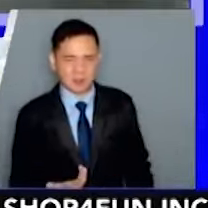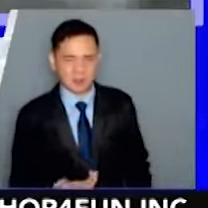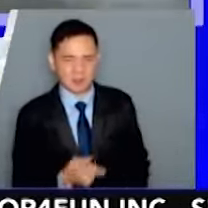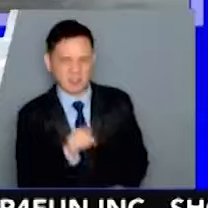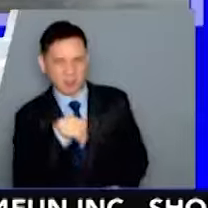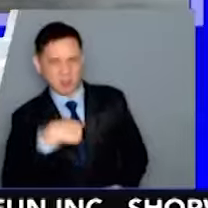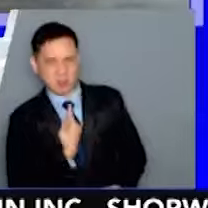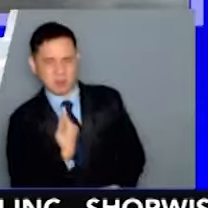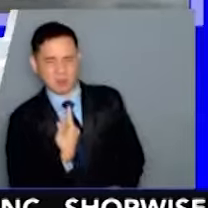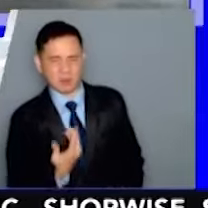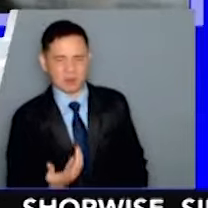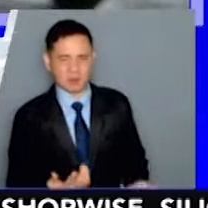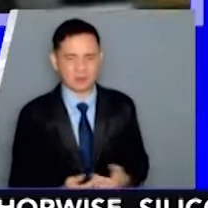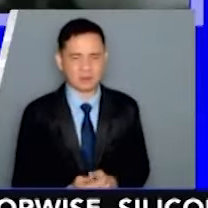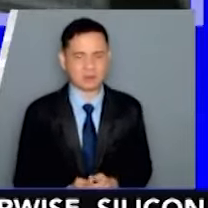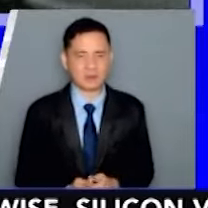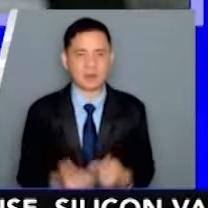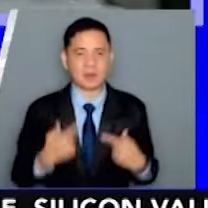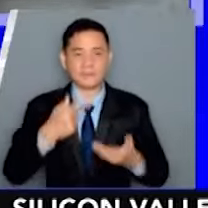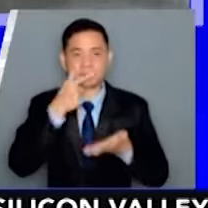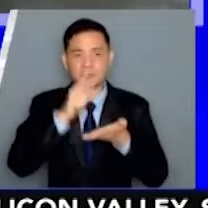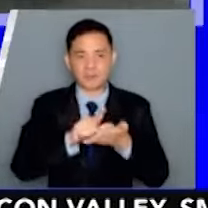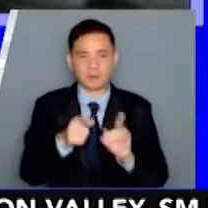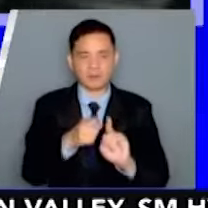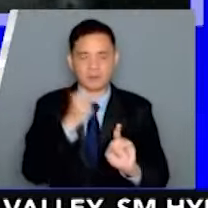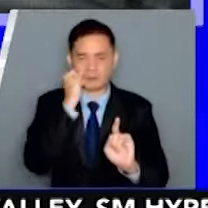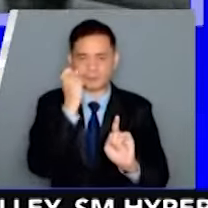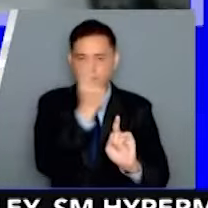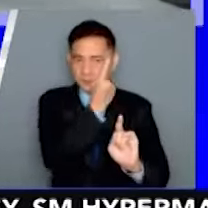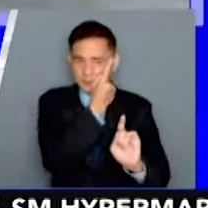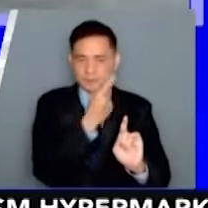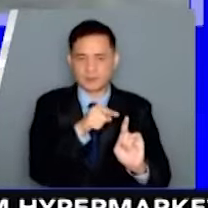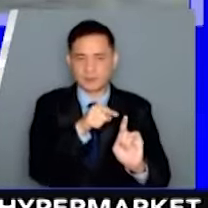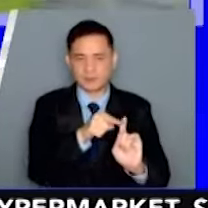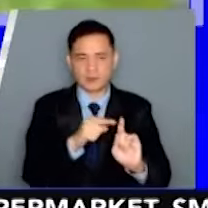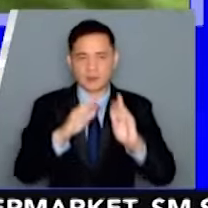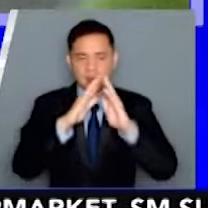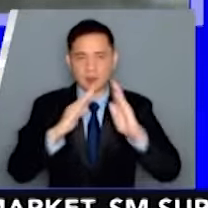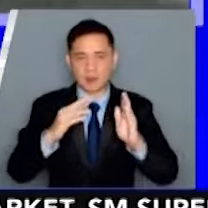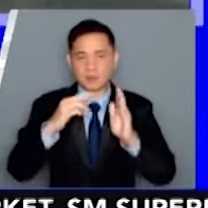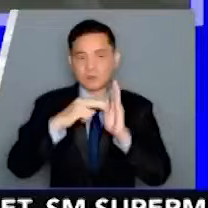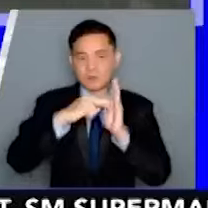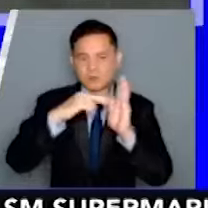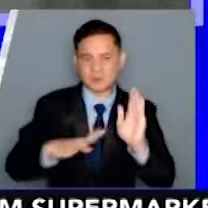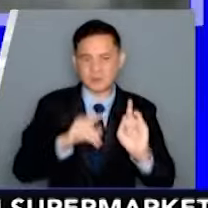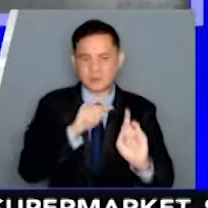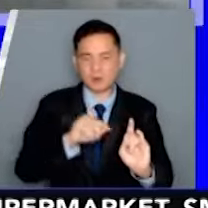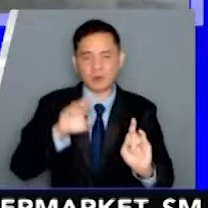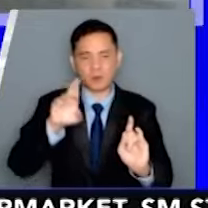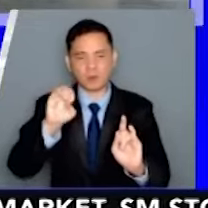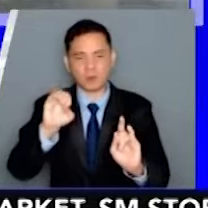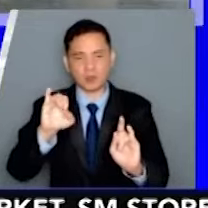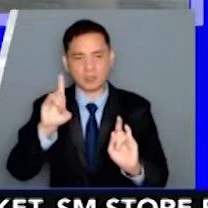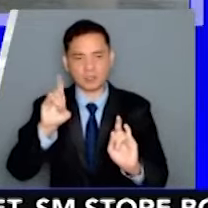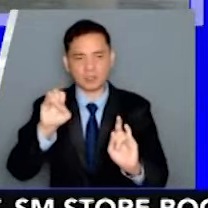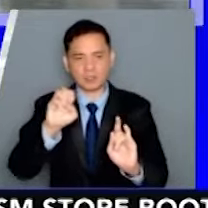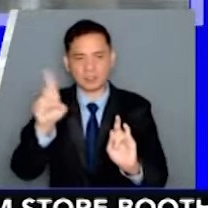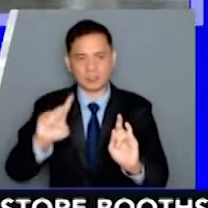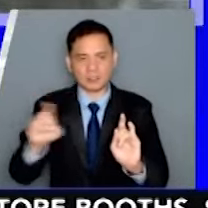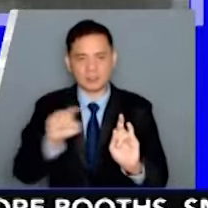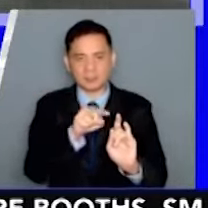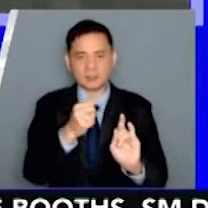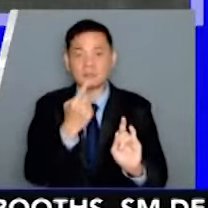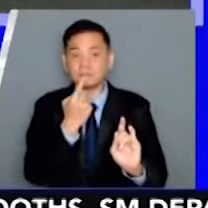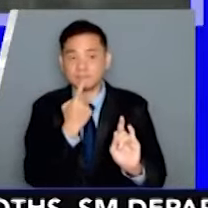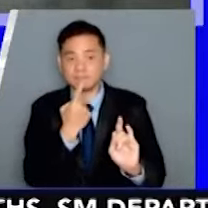Sa sulat na ipinadala ni VP Sara kay House Speaker Martin Romualdez, sinabi niyang ipinauubay na niya sa House Appropriations Committee ang